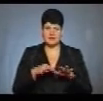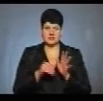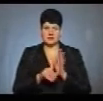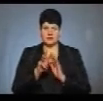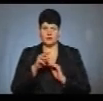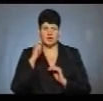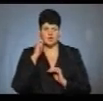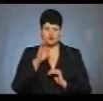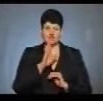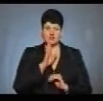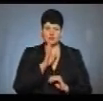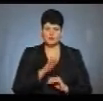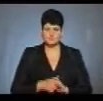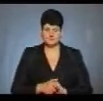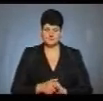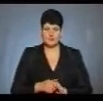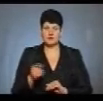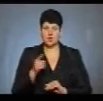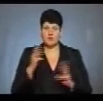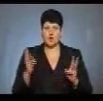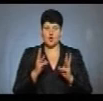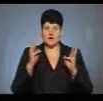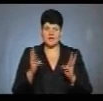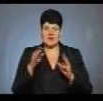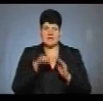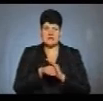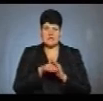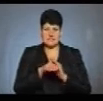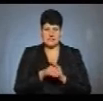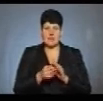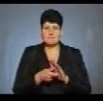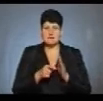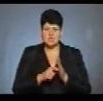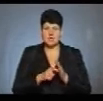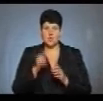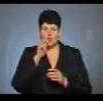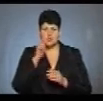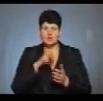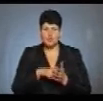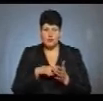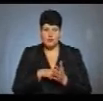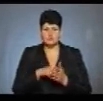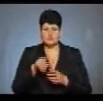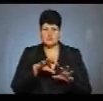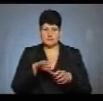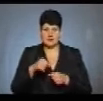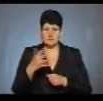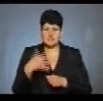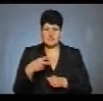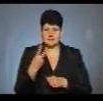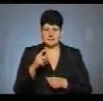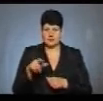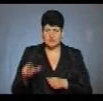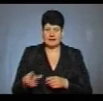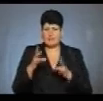жінку. В Тернополі горіло складське приміщення Укрпошти. Рятувальники евакуювали 52 людини. Травмованих немає.